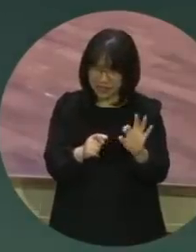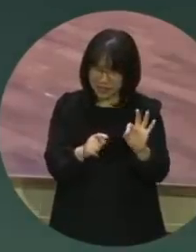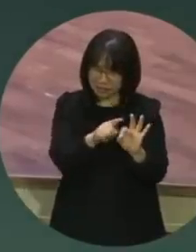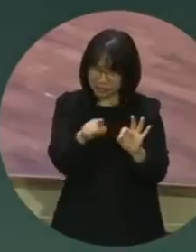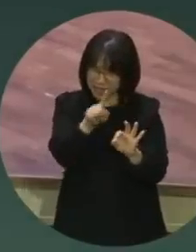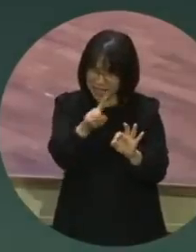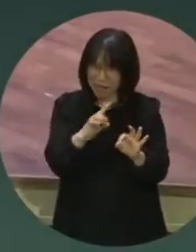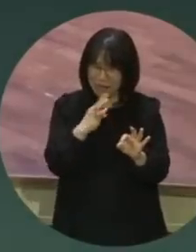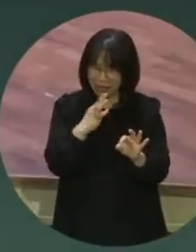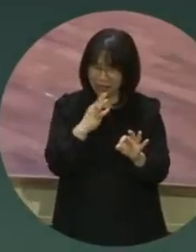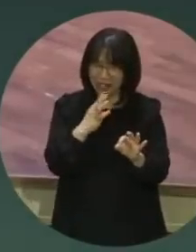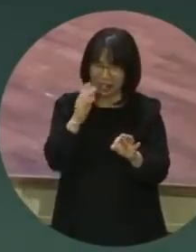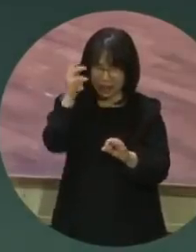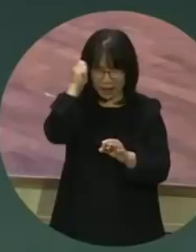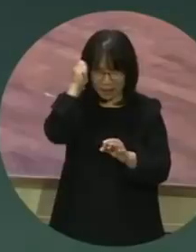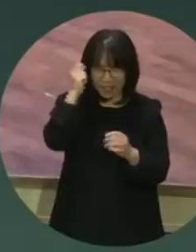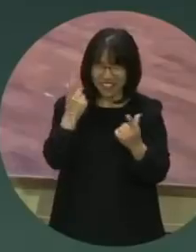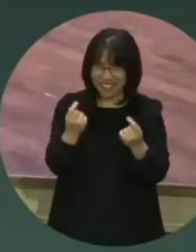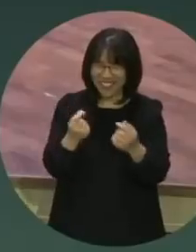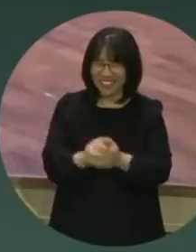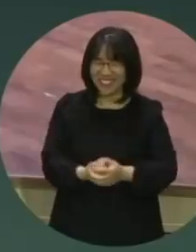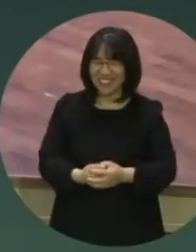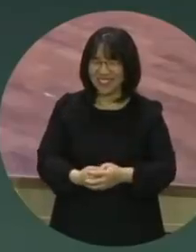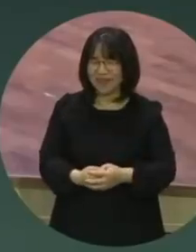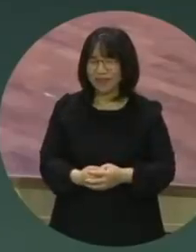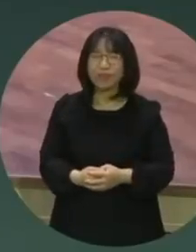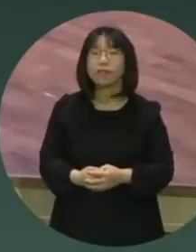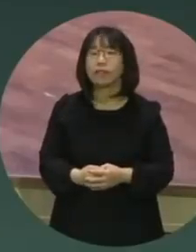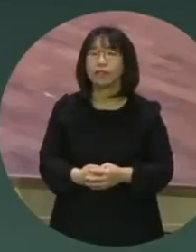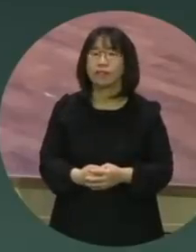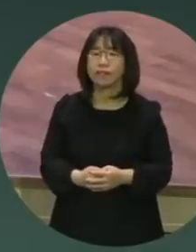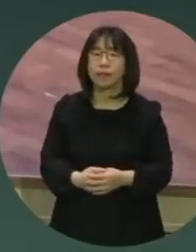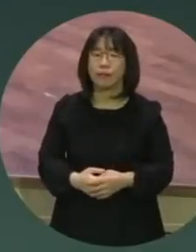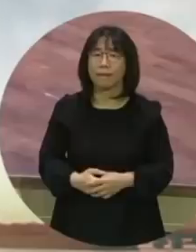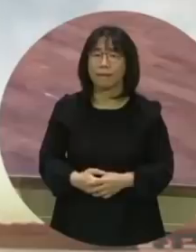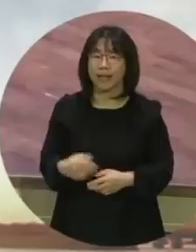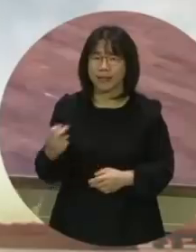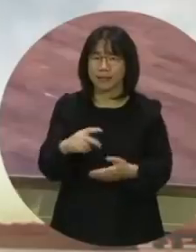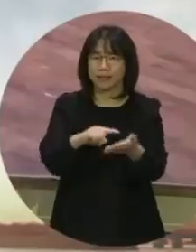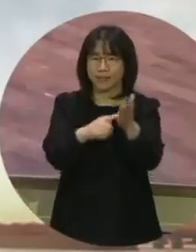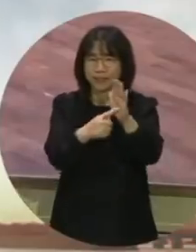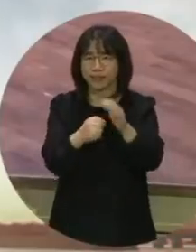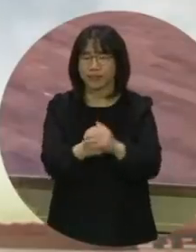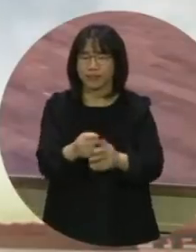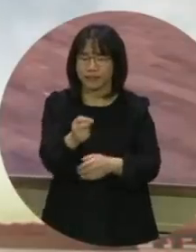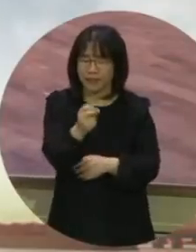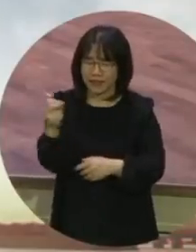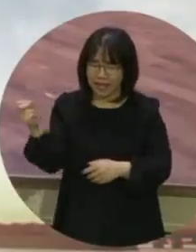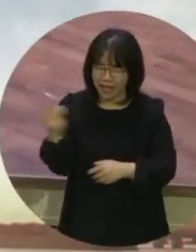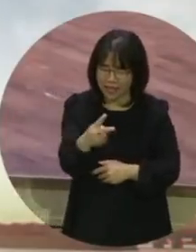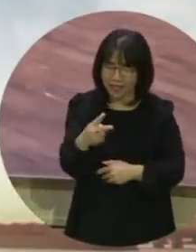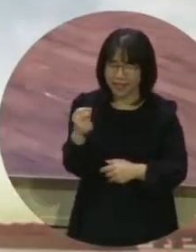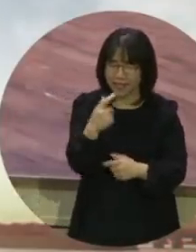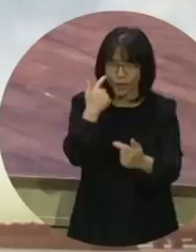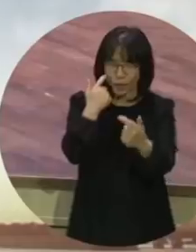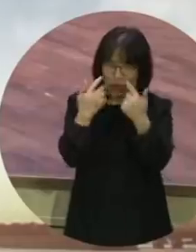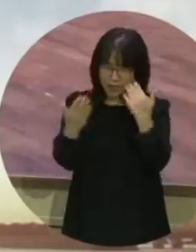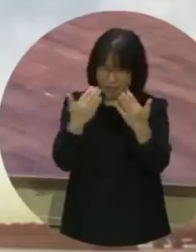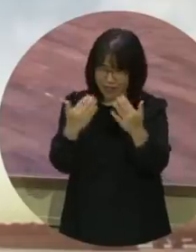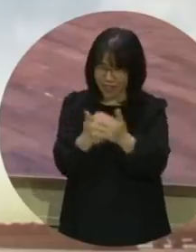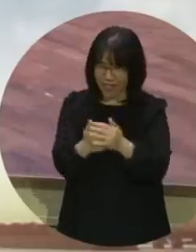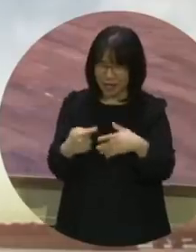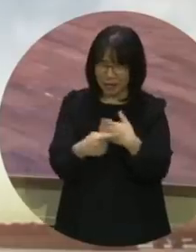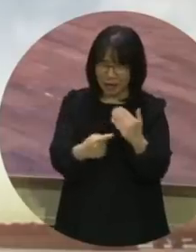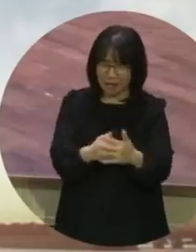어떻든 다시 자 본문 열어보세요. 같이 한번 같이